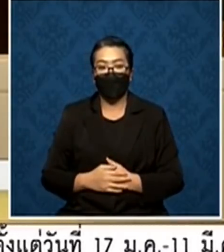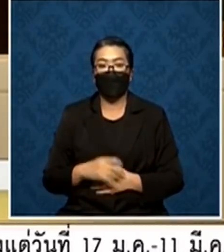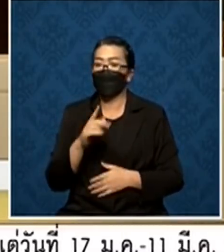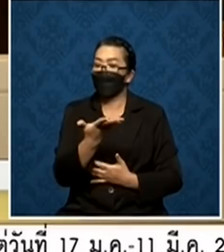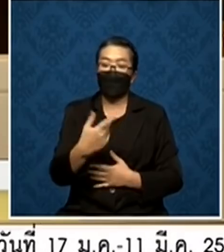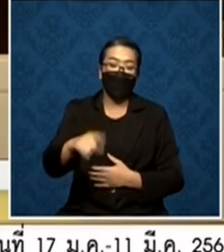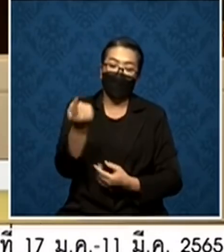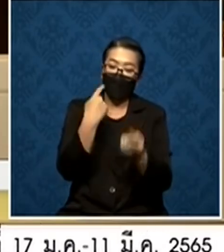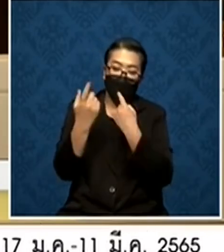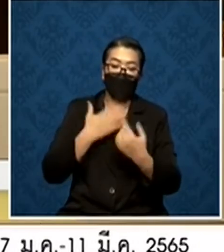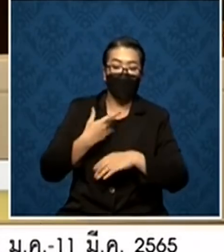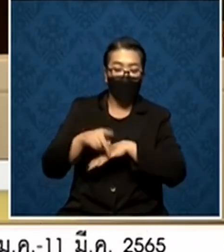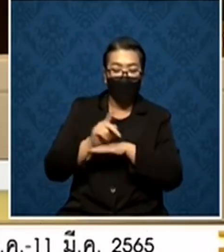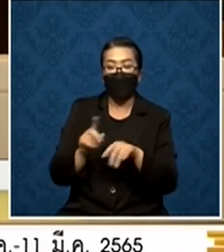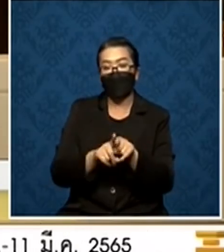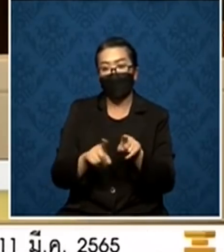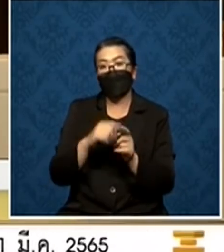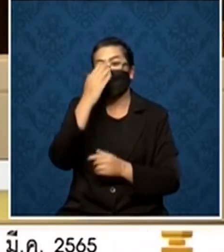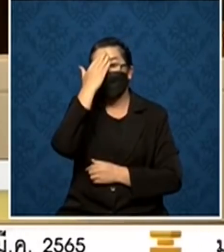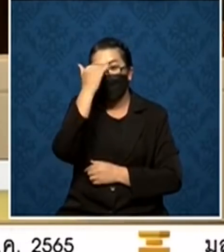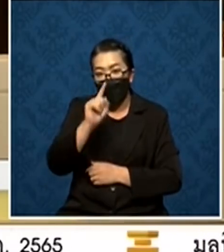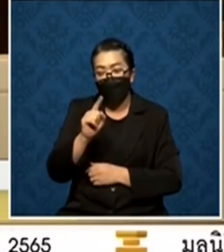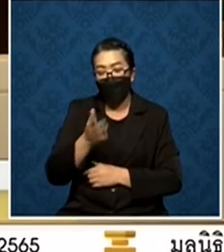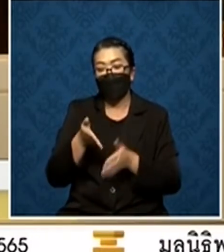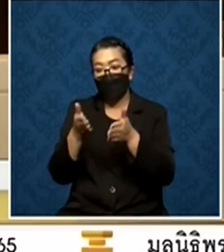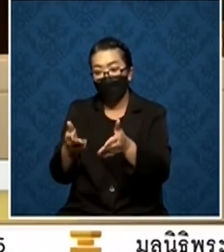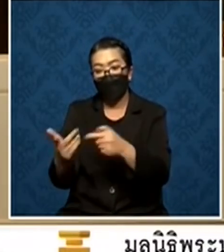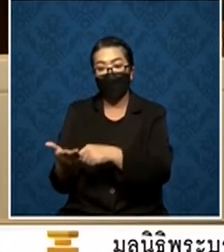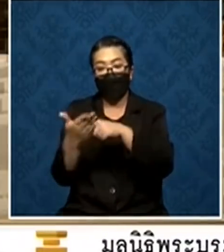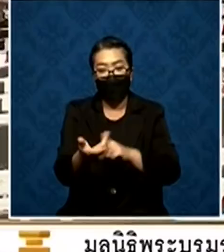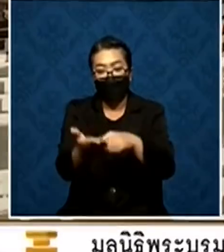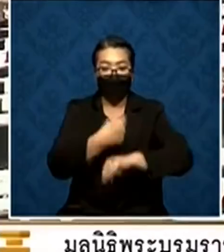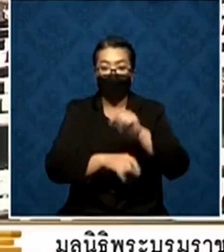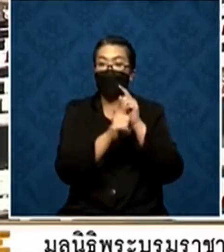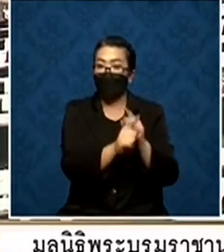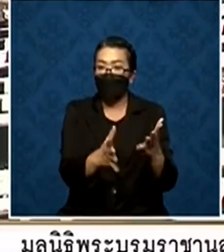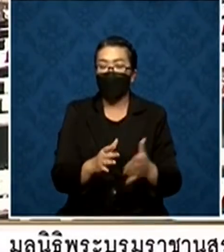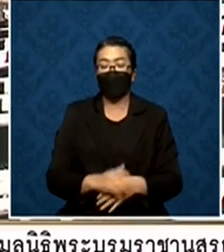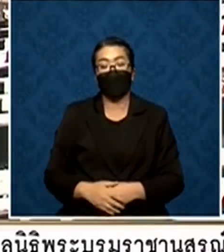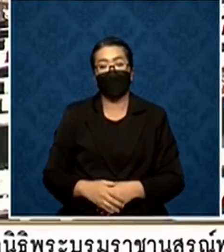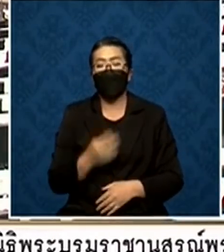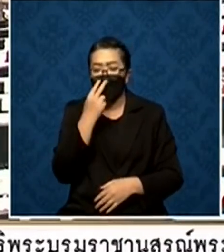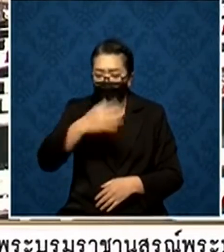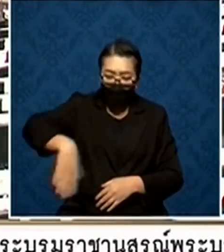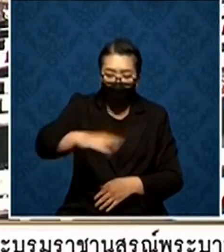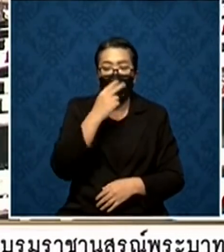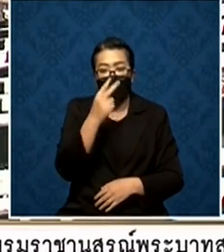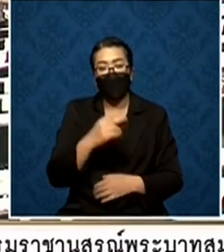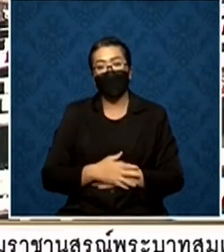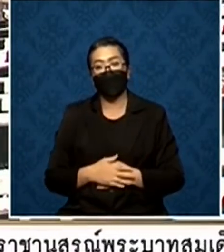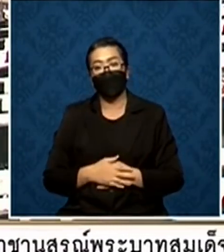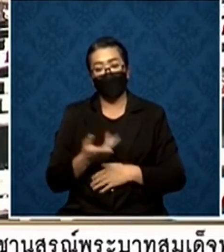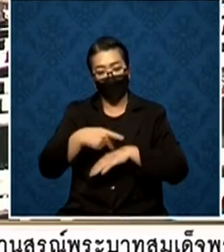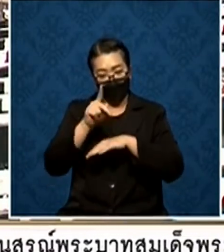ำหนิฮะว่าทำไมอีกฝ่ายเสนอแล้วก็ไม่ปฏิบัติตามนะครับ ท่านดูเลยครับสถานการณ์อย่างนี้ท่านอยู่ต่อได้ไง